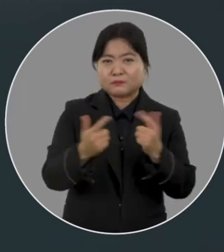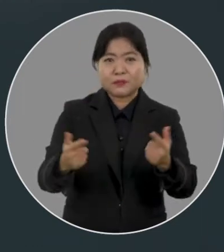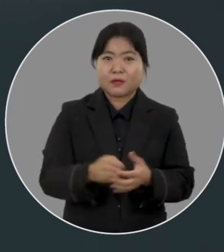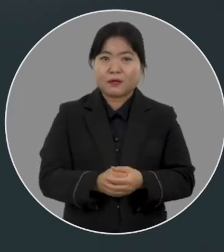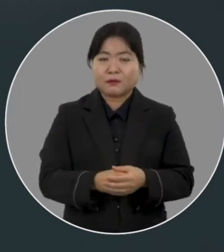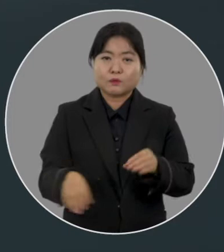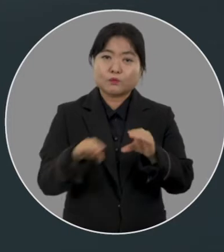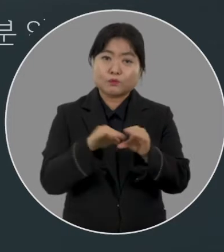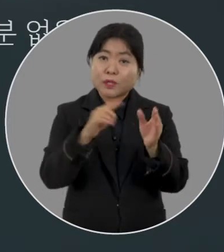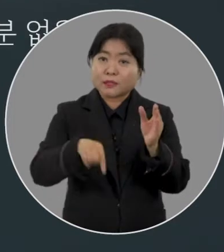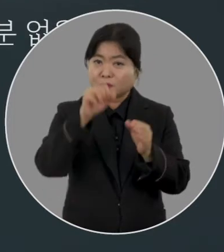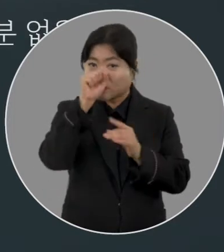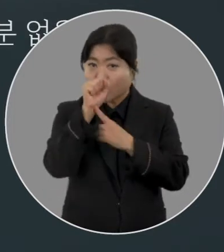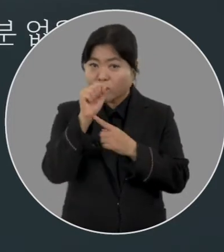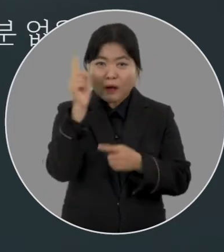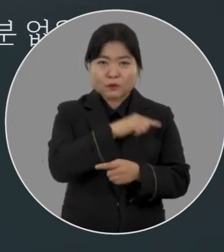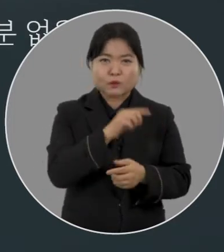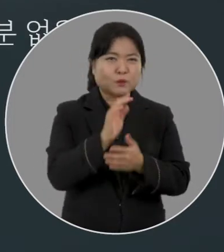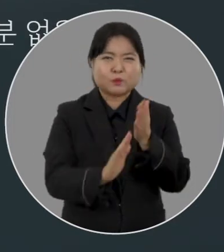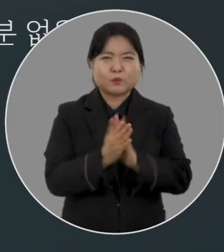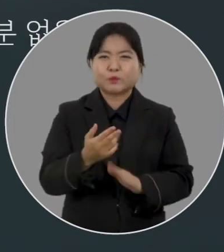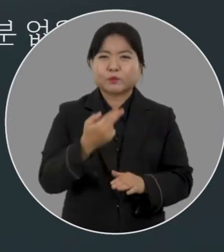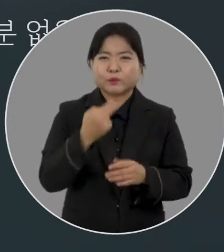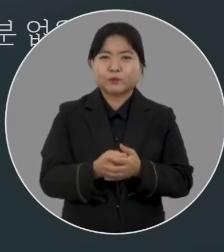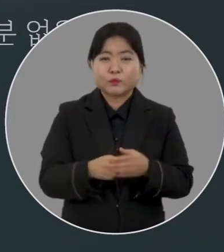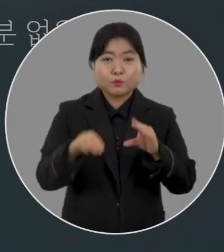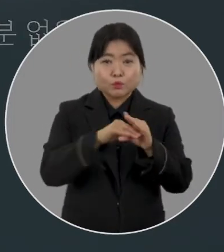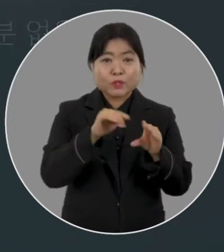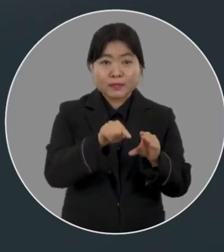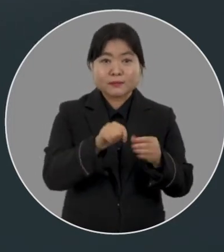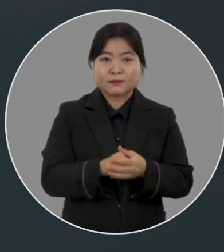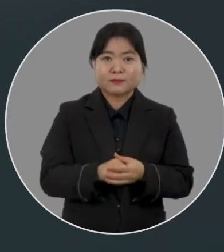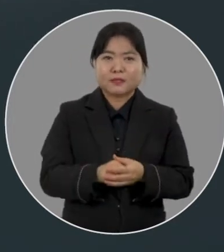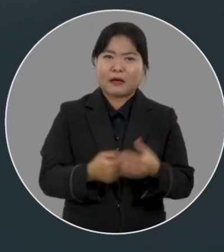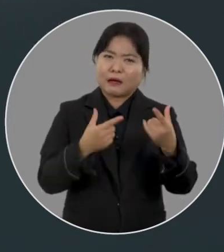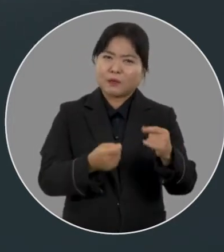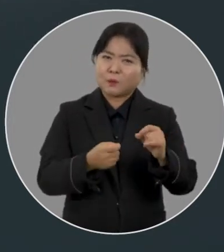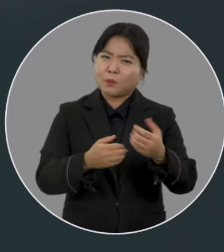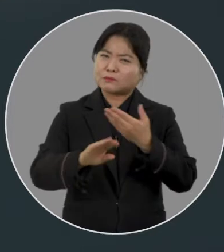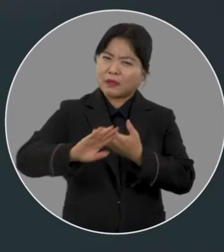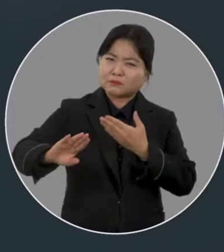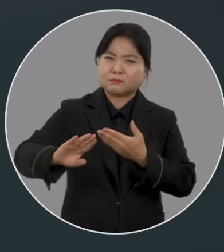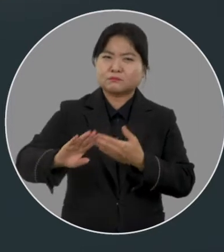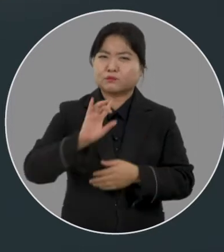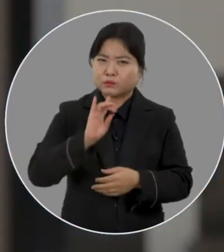그리고 문화에는 선과 악도 없죠. 문화는 다만 같고 다름의